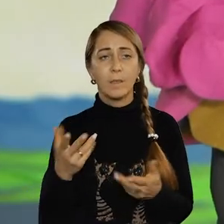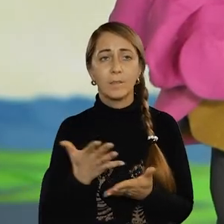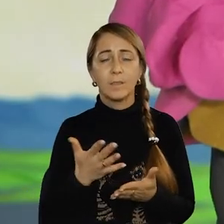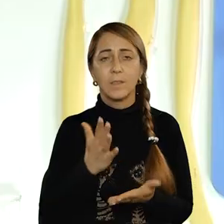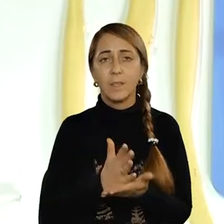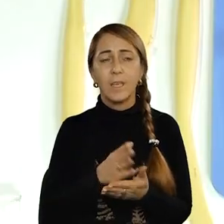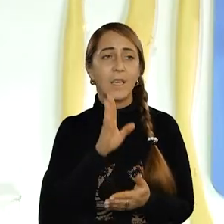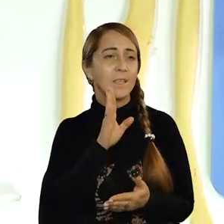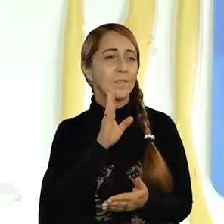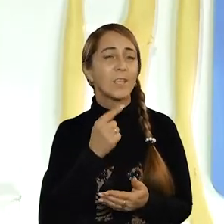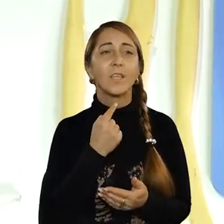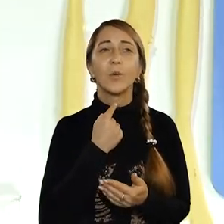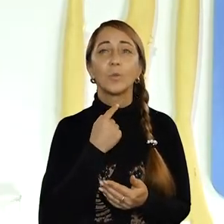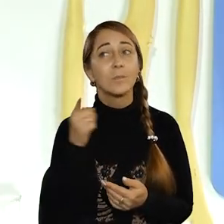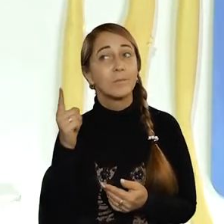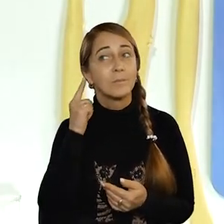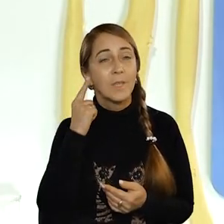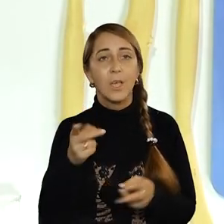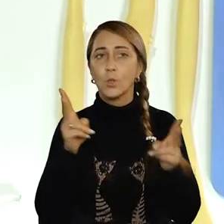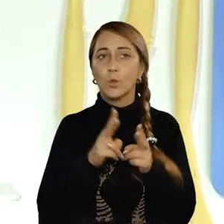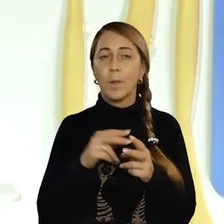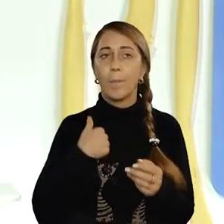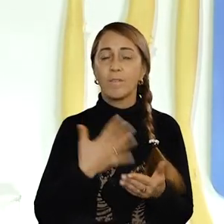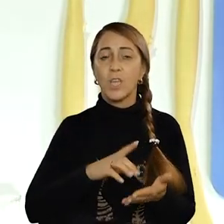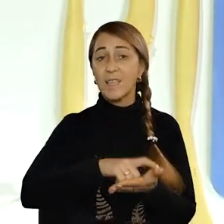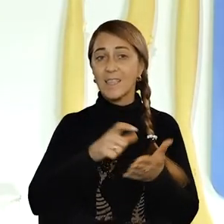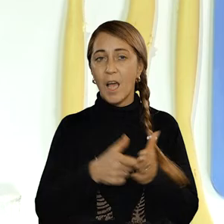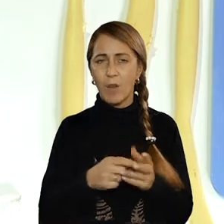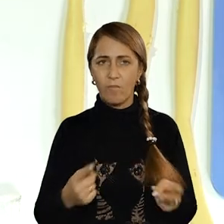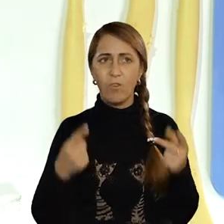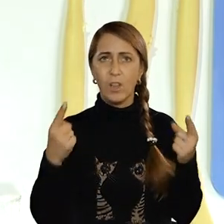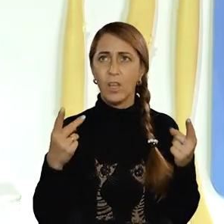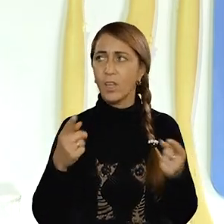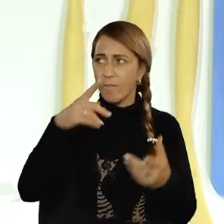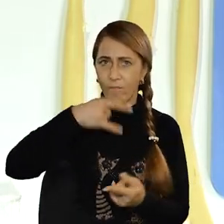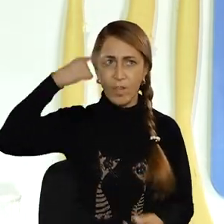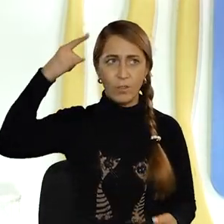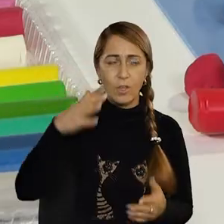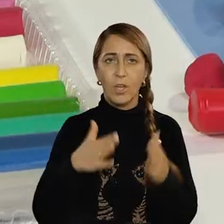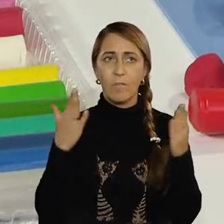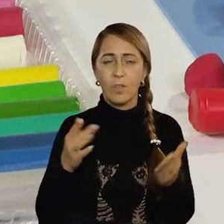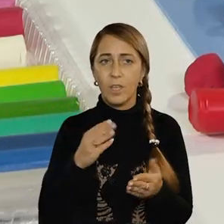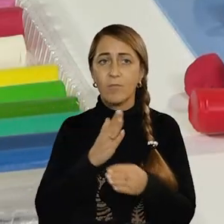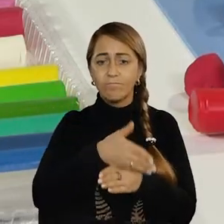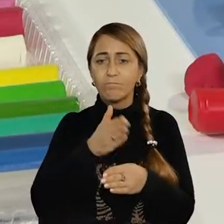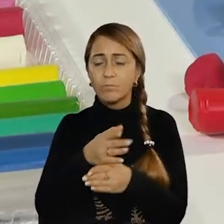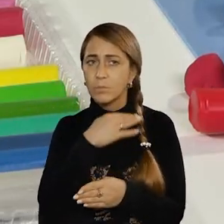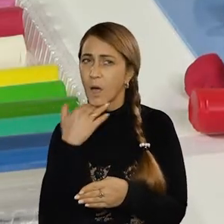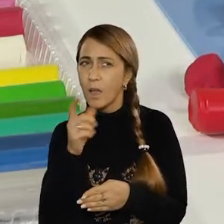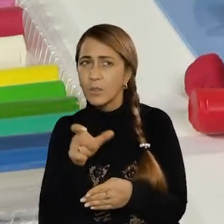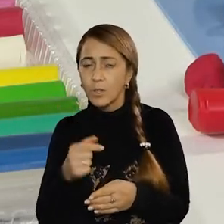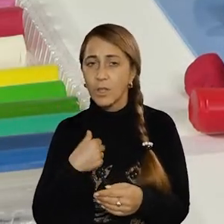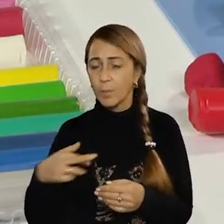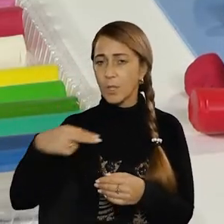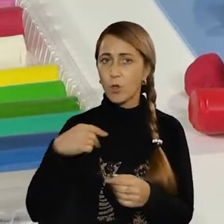лунали дівчачі голоси. Зустрілися ми вже у залі з величезними вікнами та великою кількістю відвідувачів. До нас